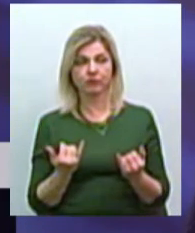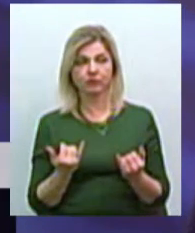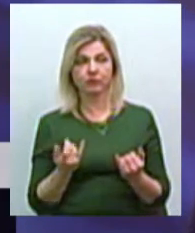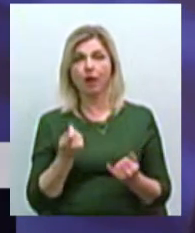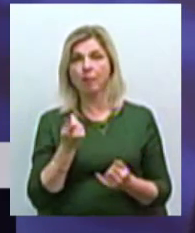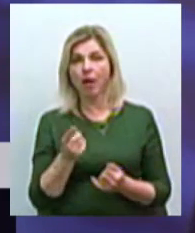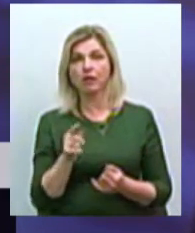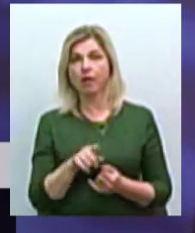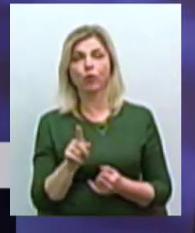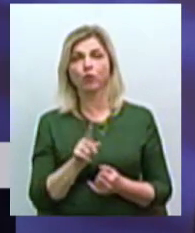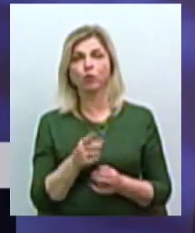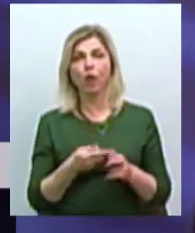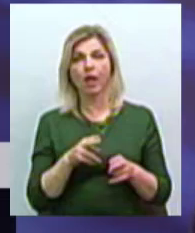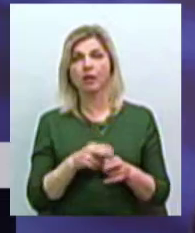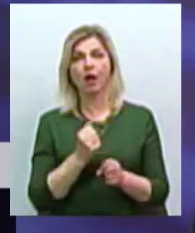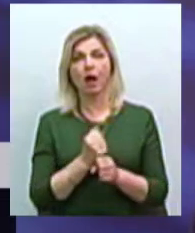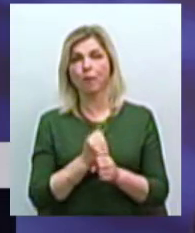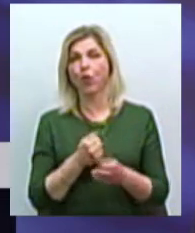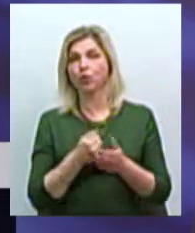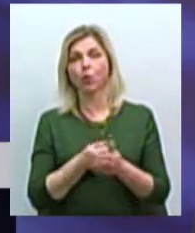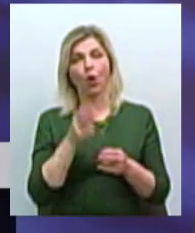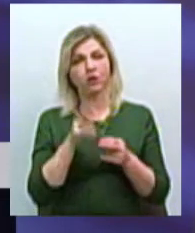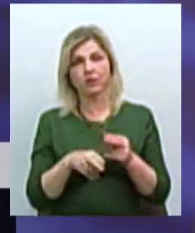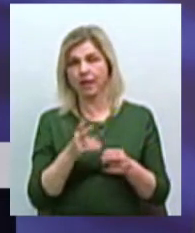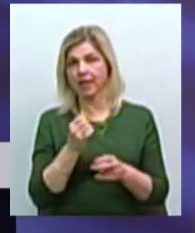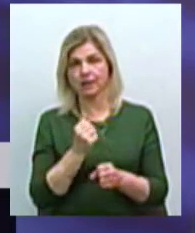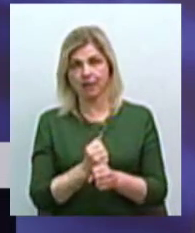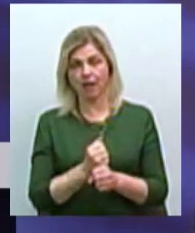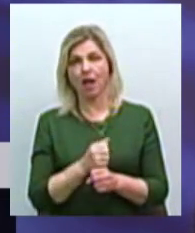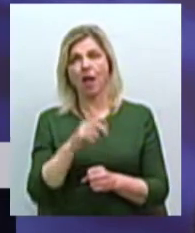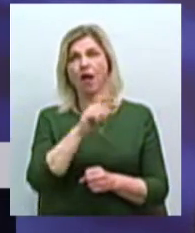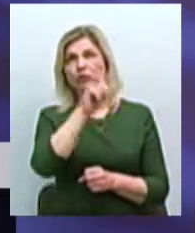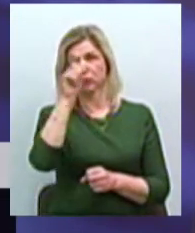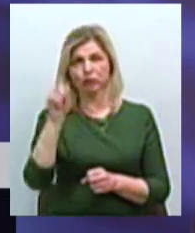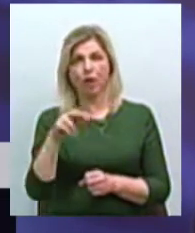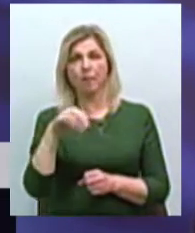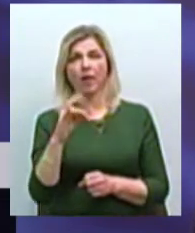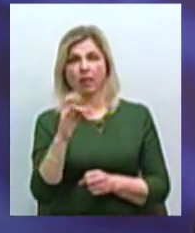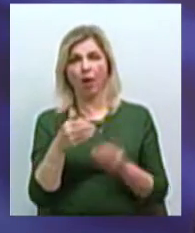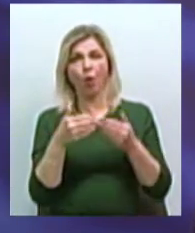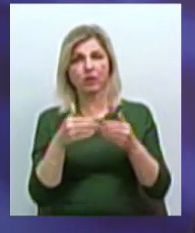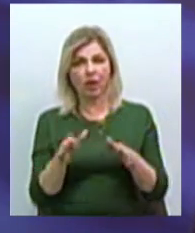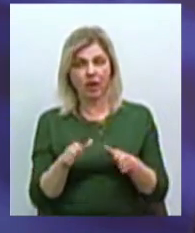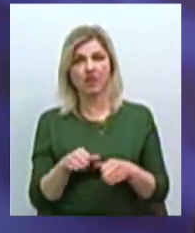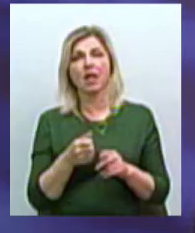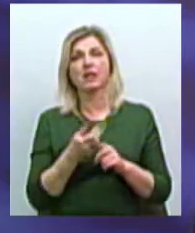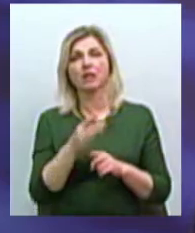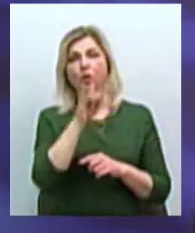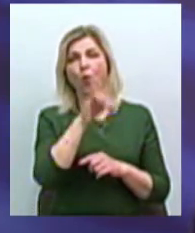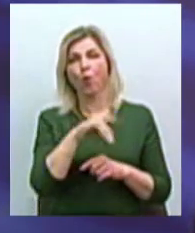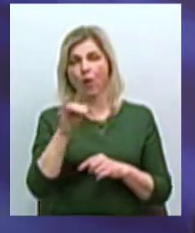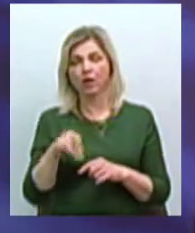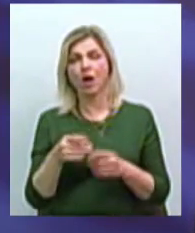того, что эта работа не доведена до конца, монтажная пена стоит открытая, в нескольких окнах просто